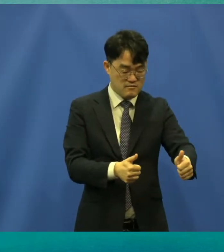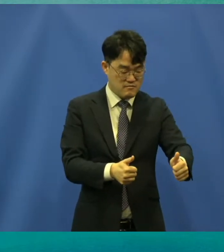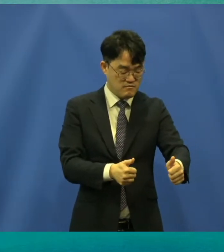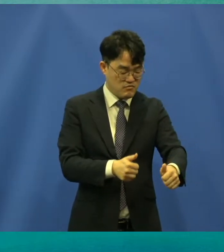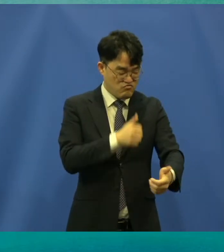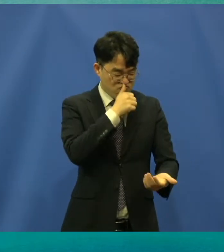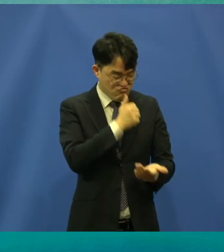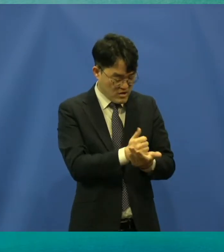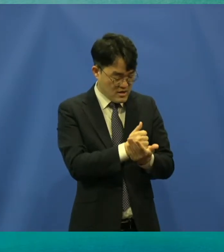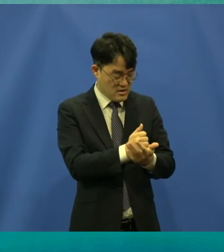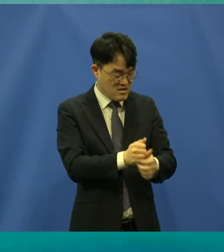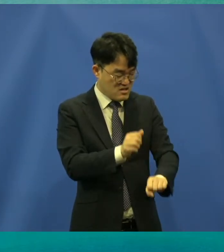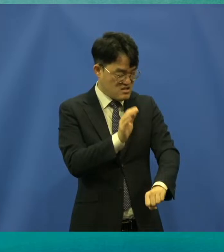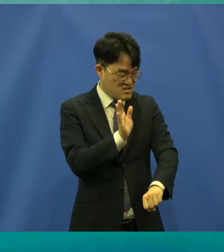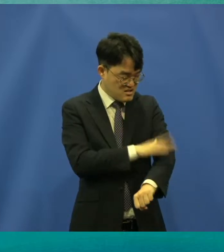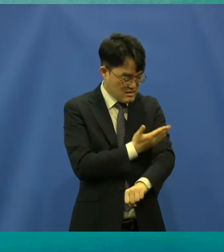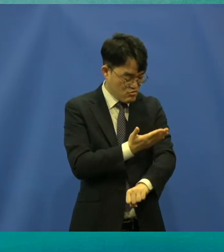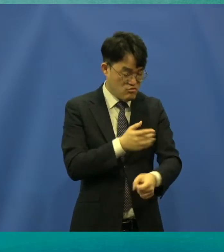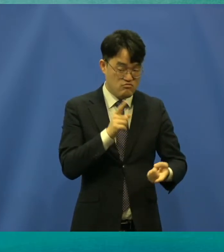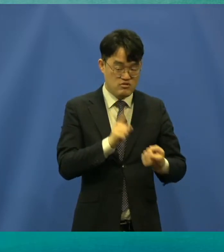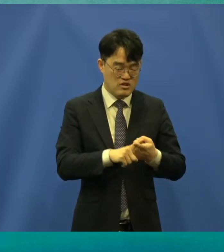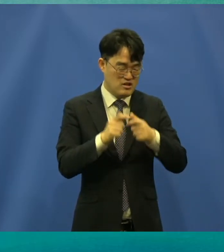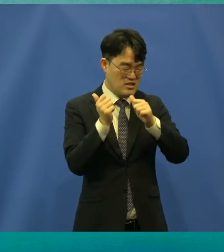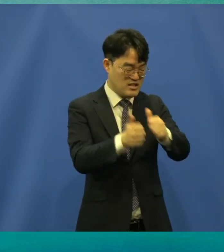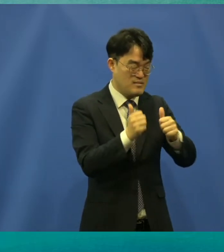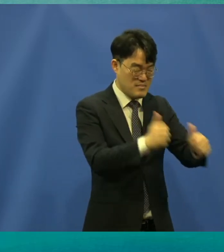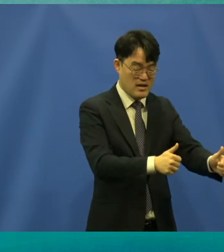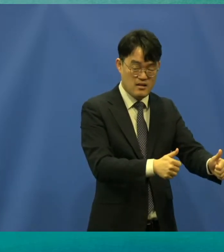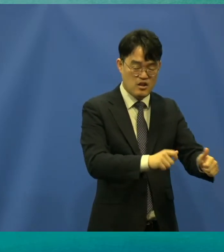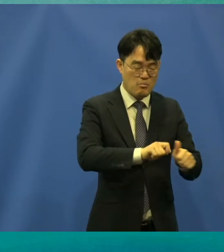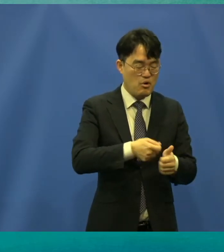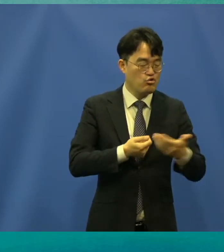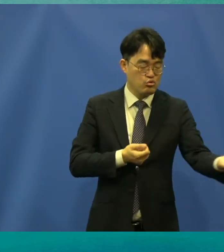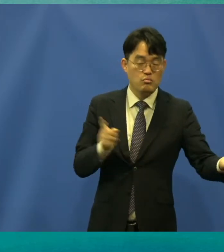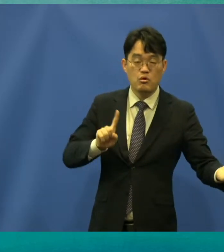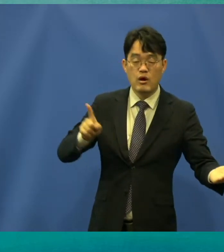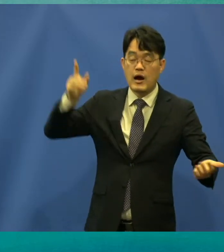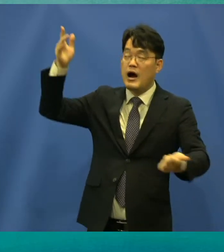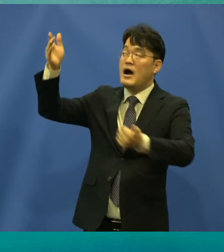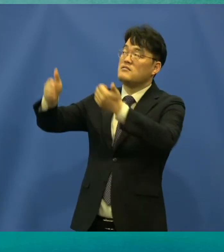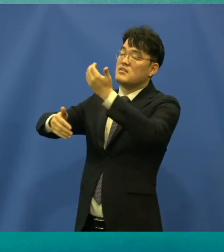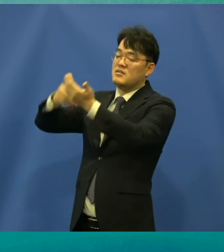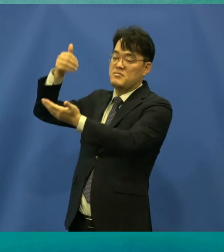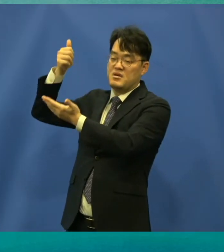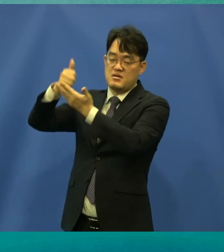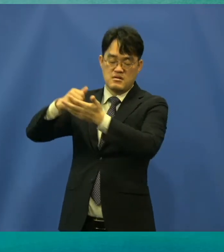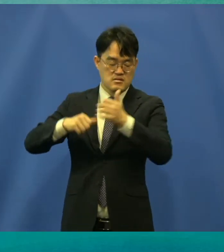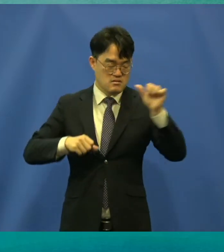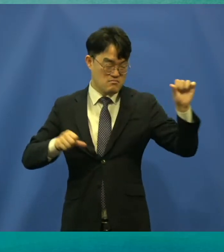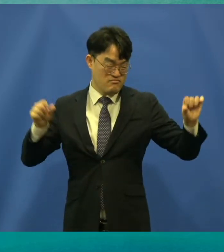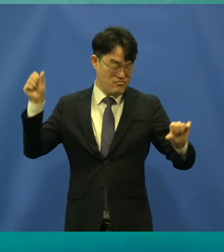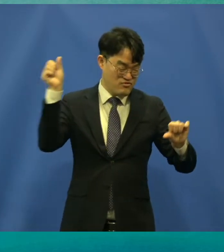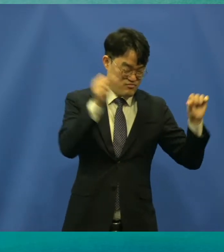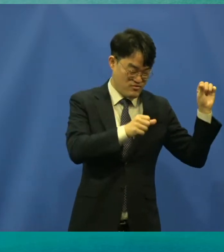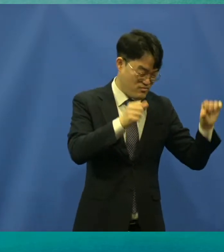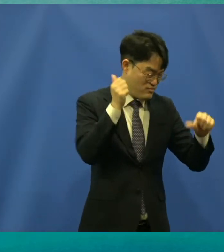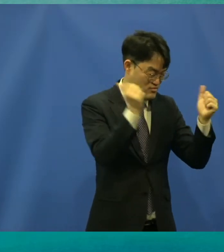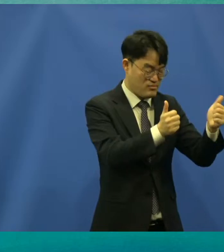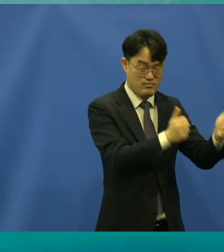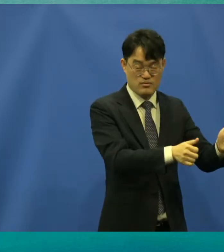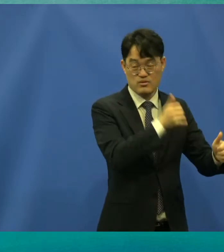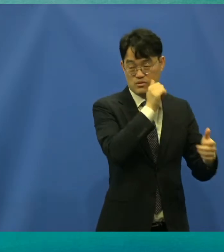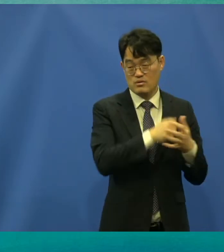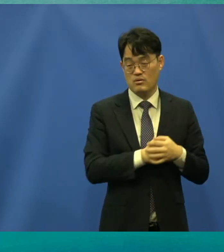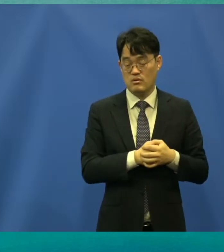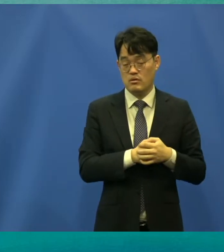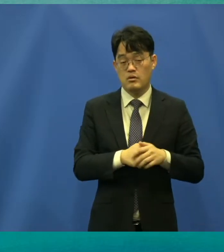그 심판은 하나님의 진노예요. 지금은 하나님의 길이 참으시는 때랍니다. 그래서 긴장감이 도는